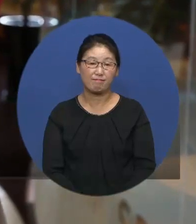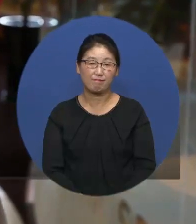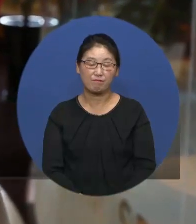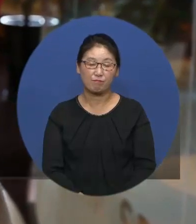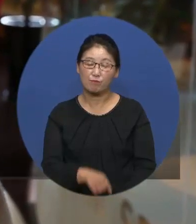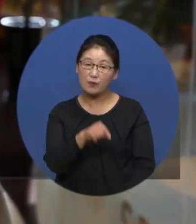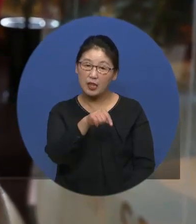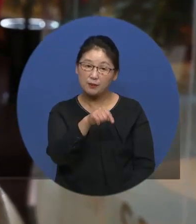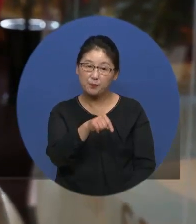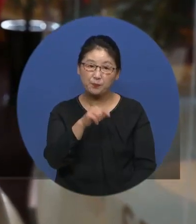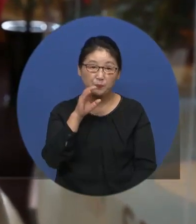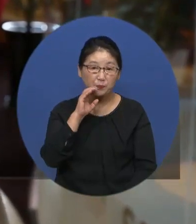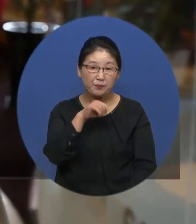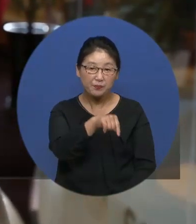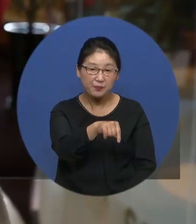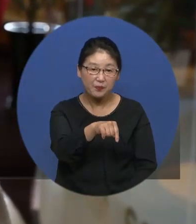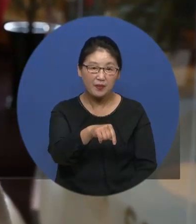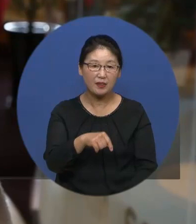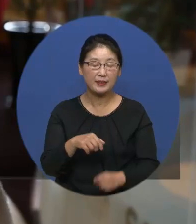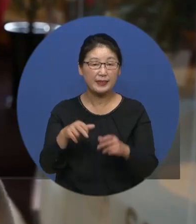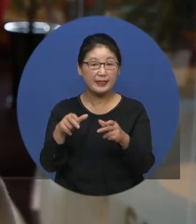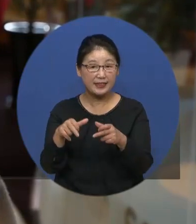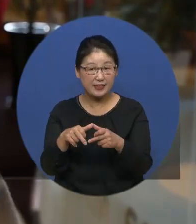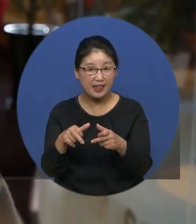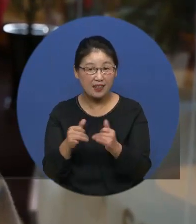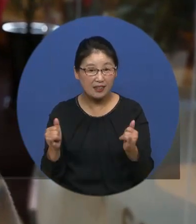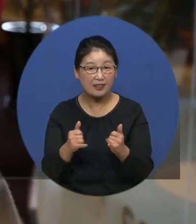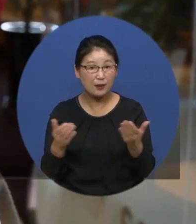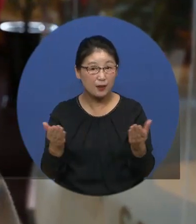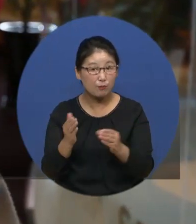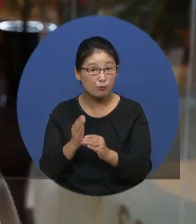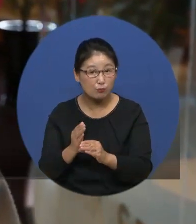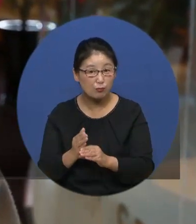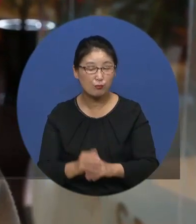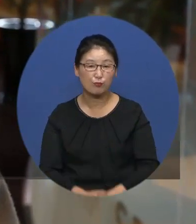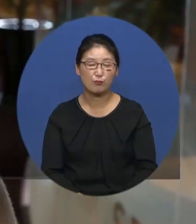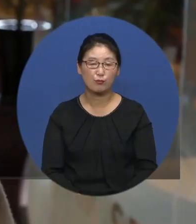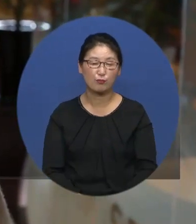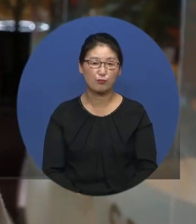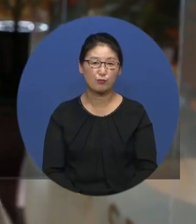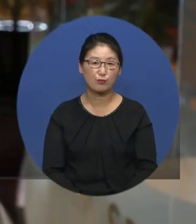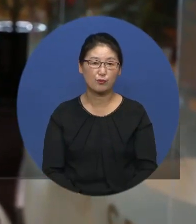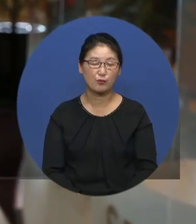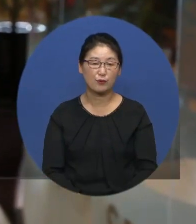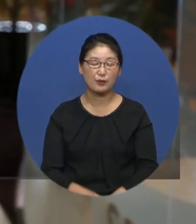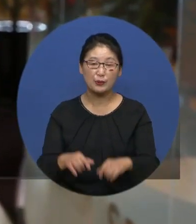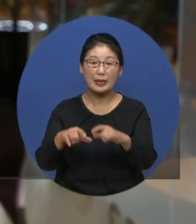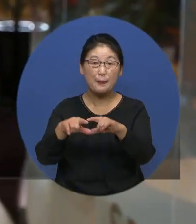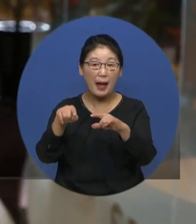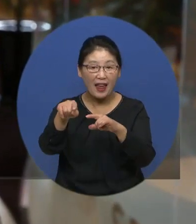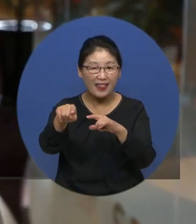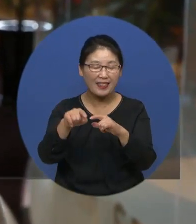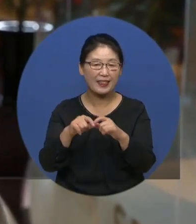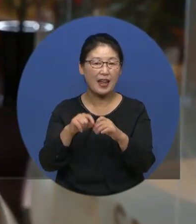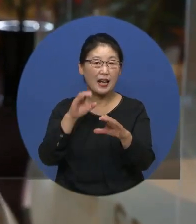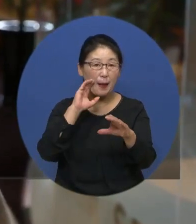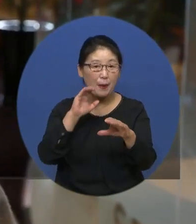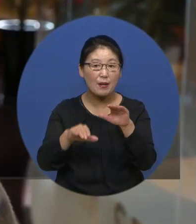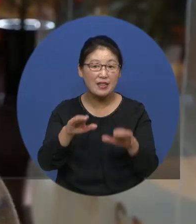여기는 그 장애가 있는 직원분들이 일을 하시잖아요. 네. 다른 카페와 어떤 점이 다른 것 같은지.